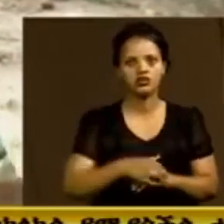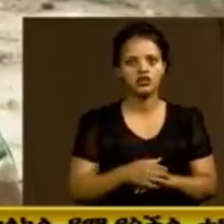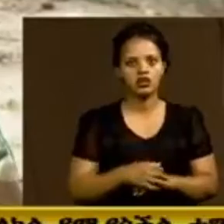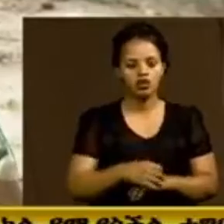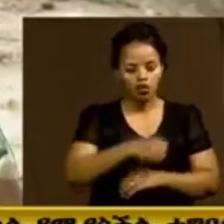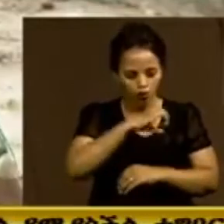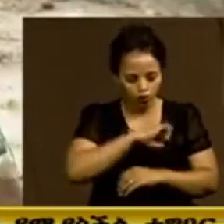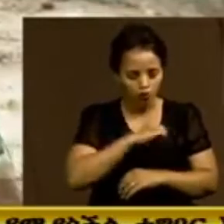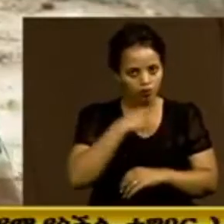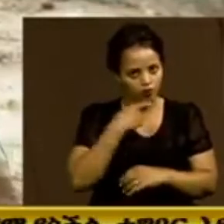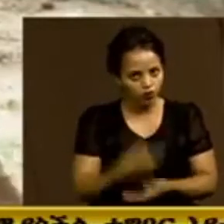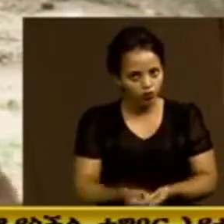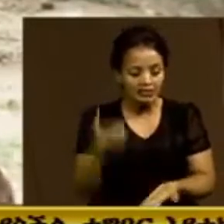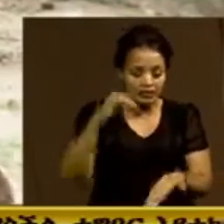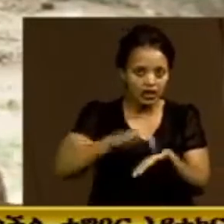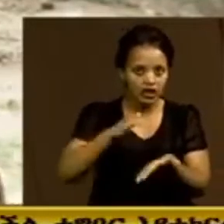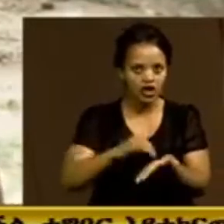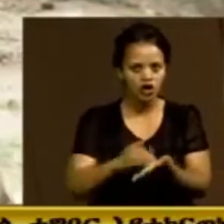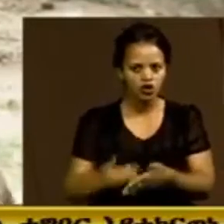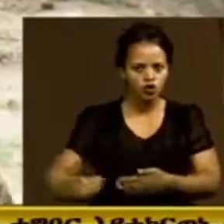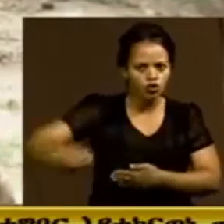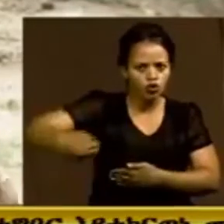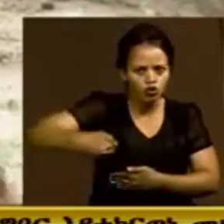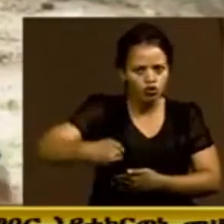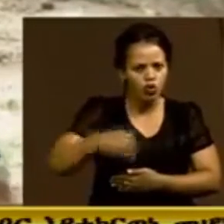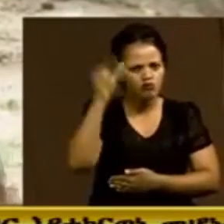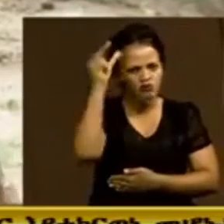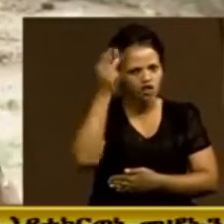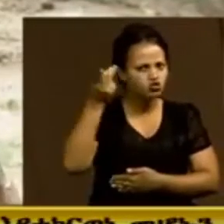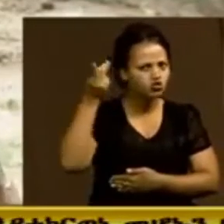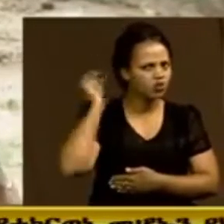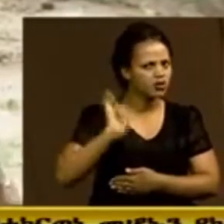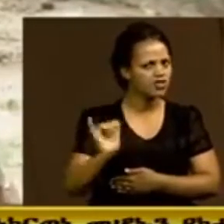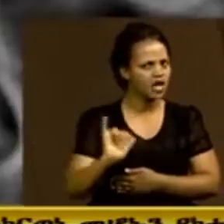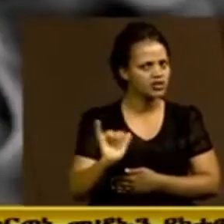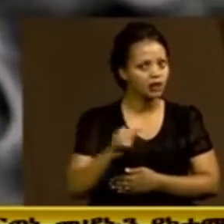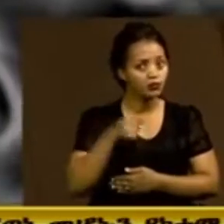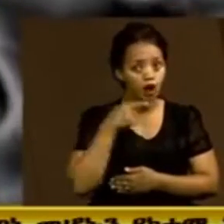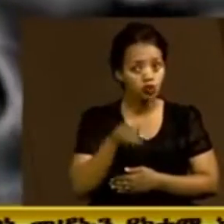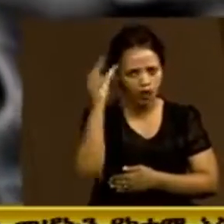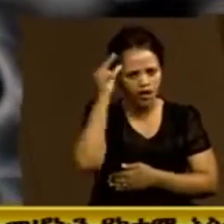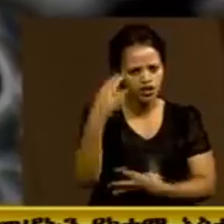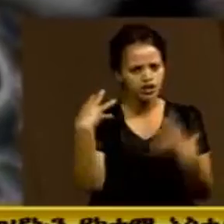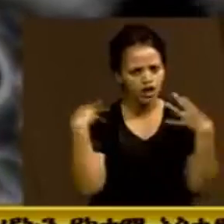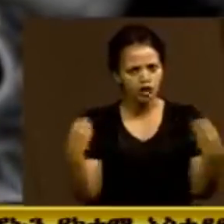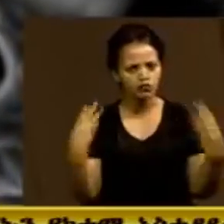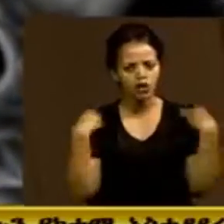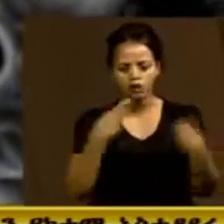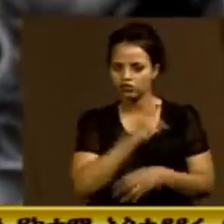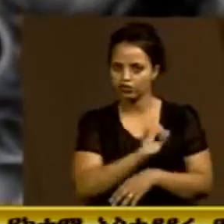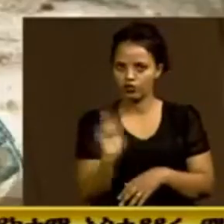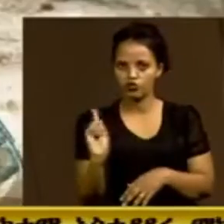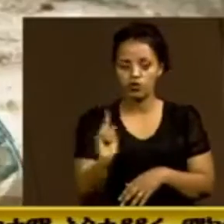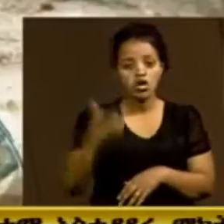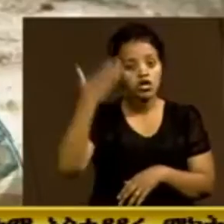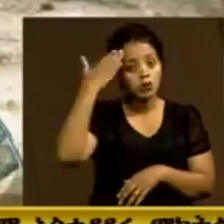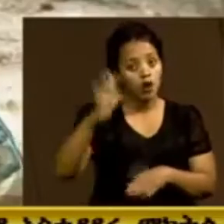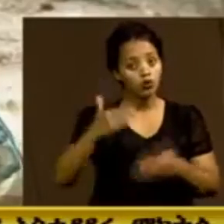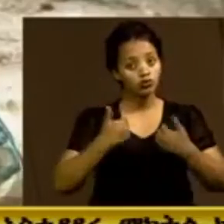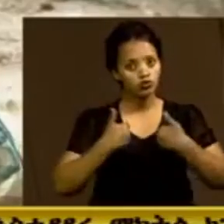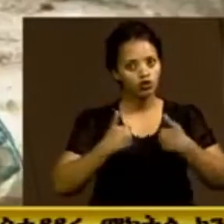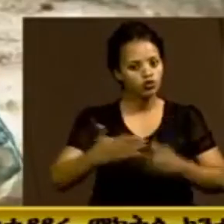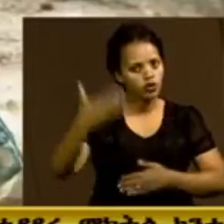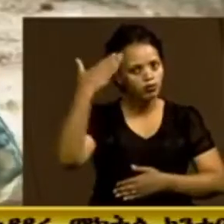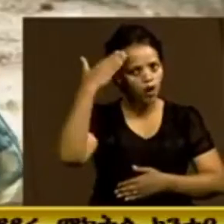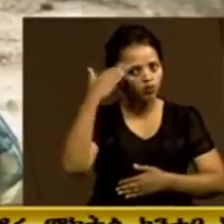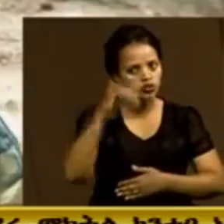ሳሉ፣ እንደገና ተቃቅፋችሁ ባህል እንደ ድሮ ባህል ብላችሁ ሰላም አትበሉ። የማያውቁት ካሉ